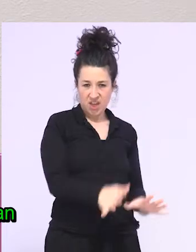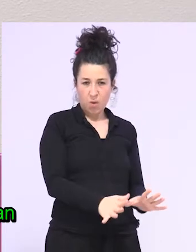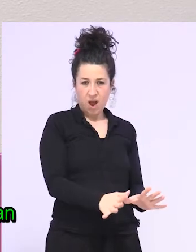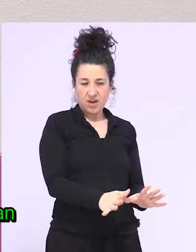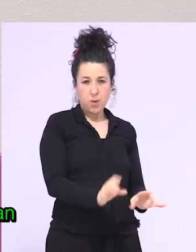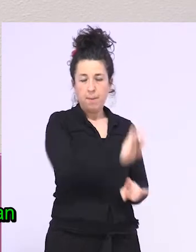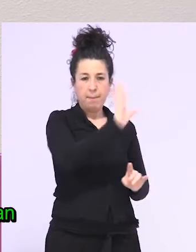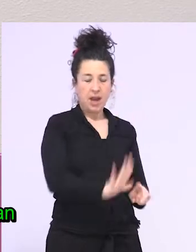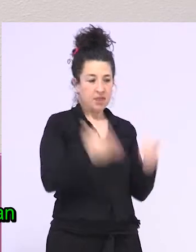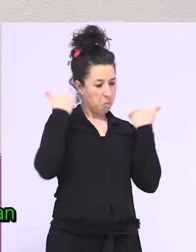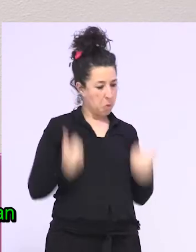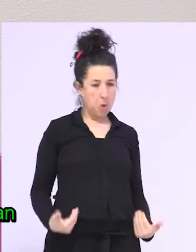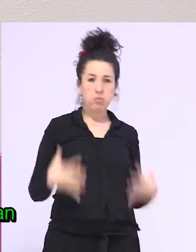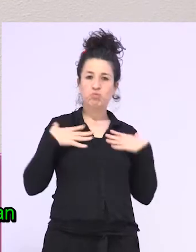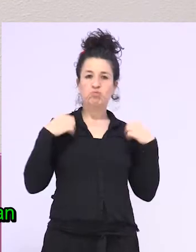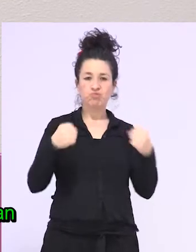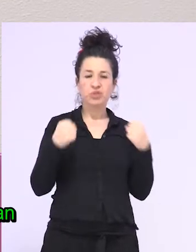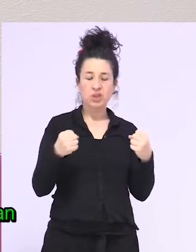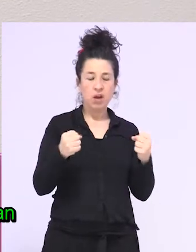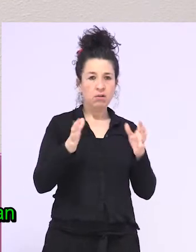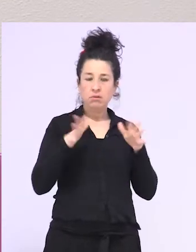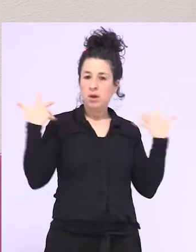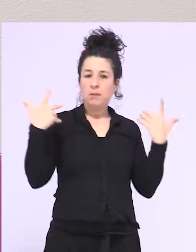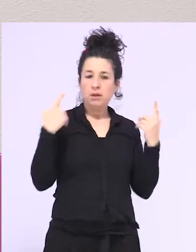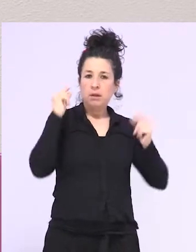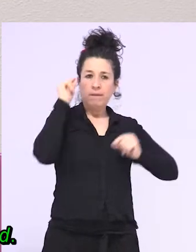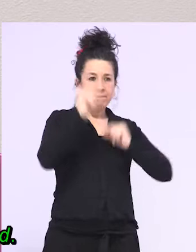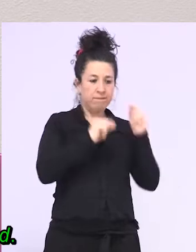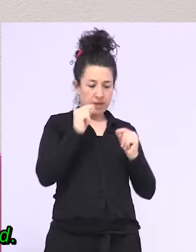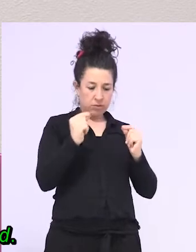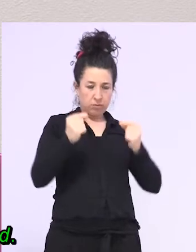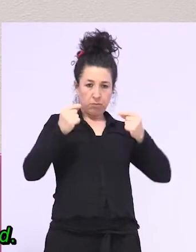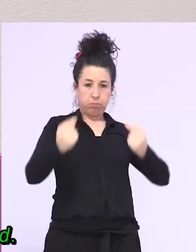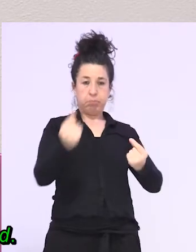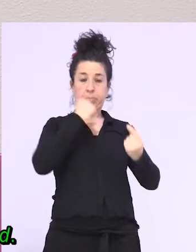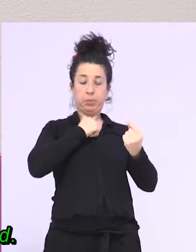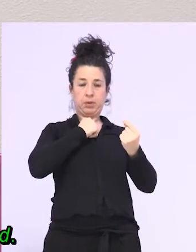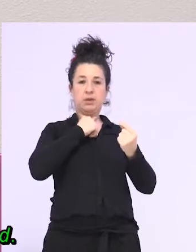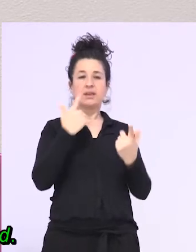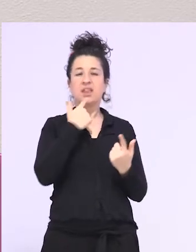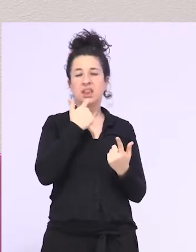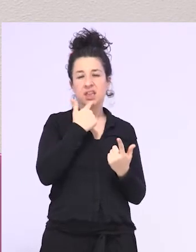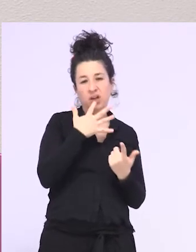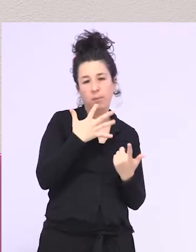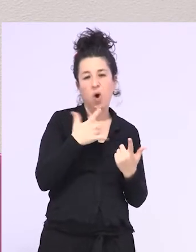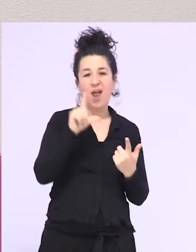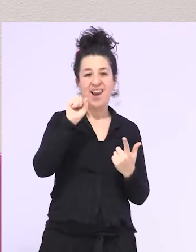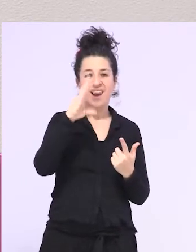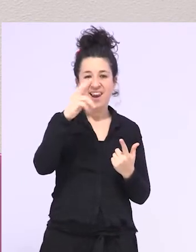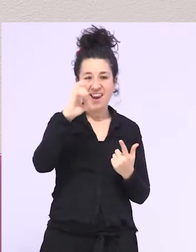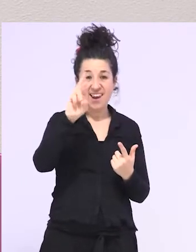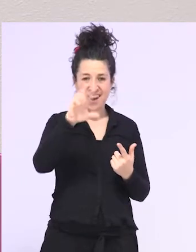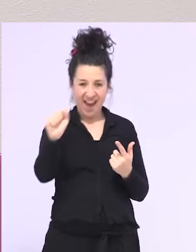dagoen gorputz baten barruan batean sartu den gaitz bat, askotan esaten da, ez? La lacra de la sociedad, eta nahi metafora